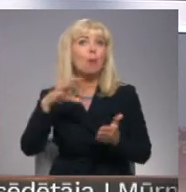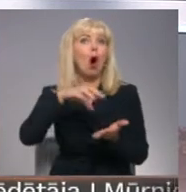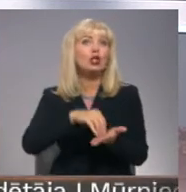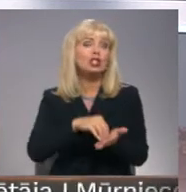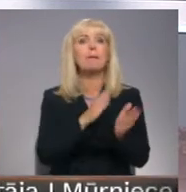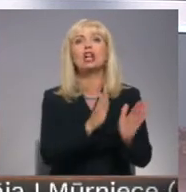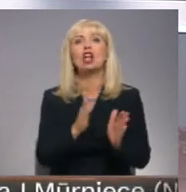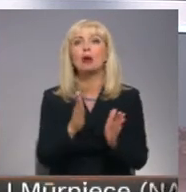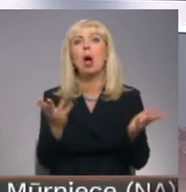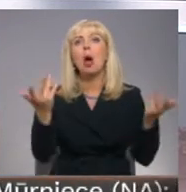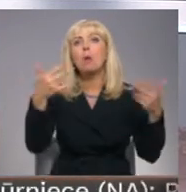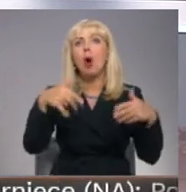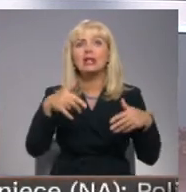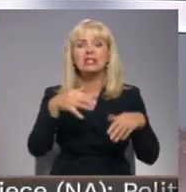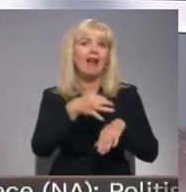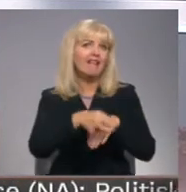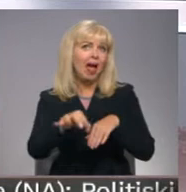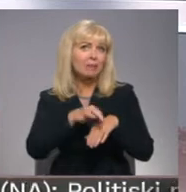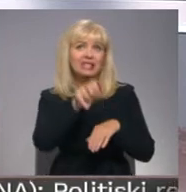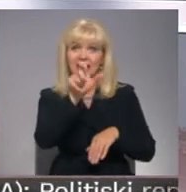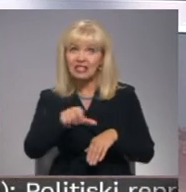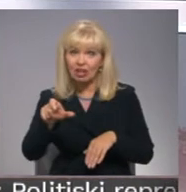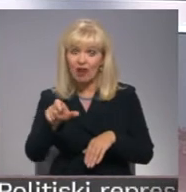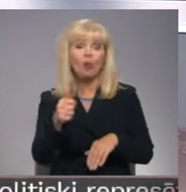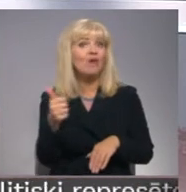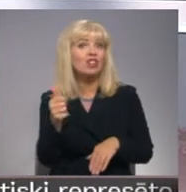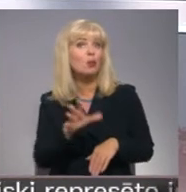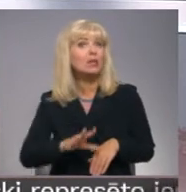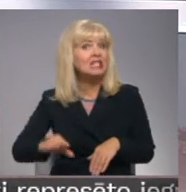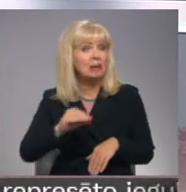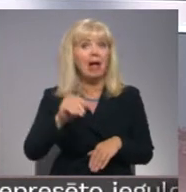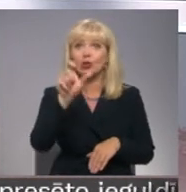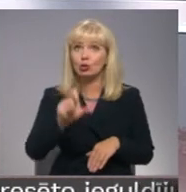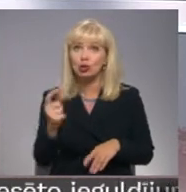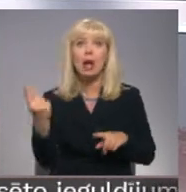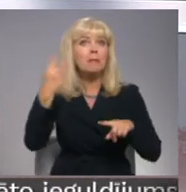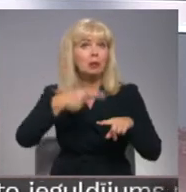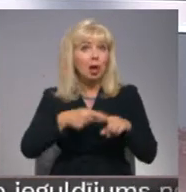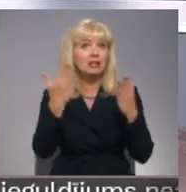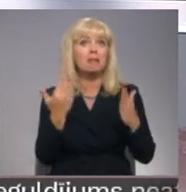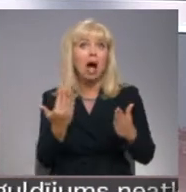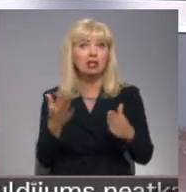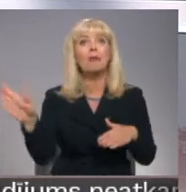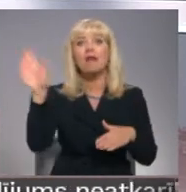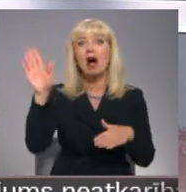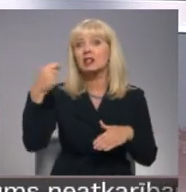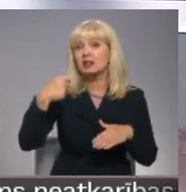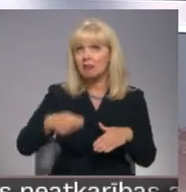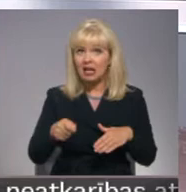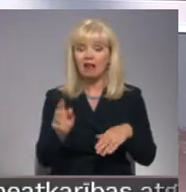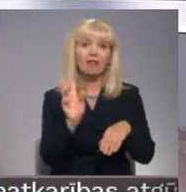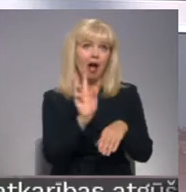viņu ģimeņas locekļu. Pirmo reizi pasākumu valsts prezidenta statusā apmeklēja Egils Levits un stāsta Madara